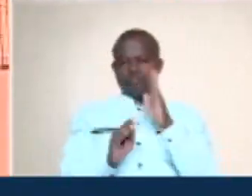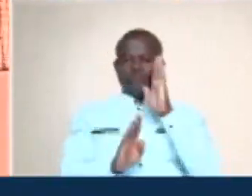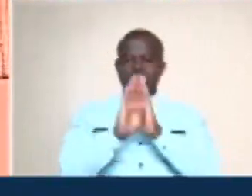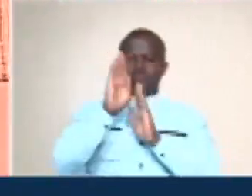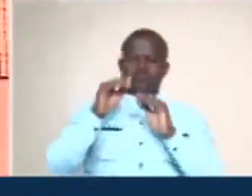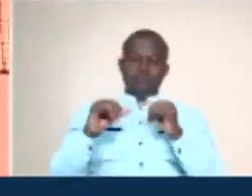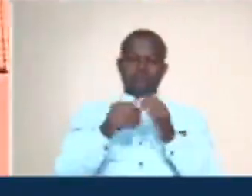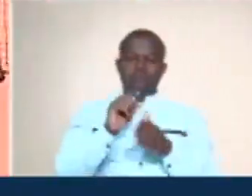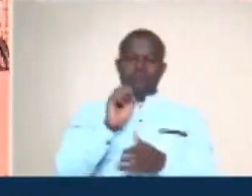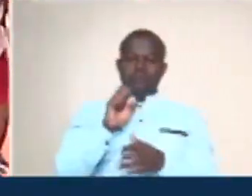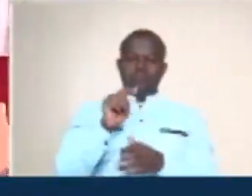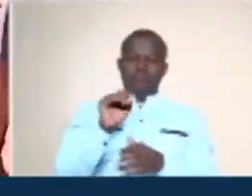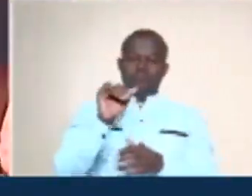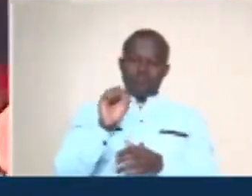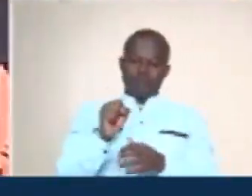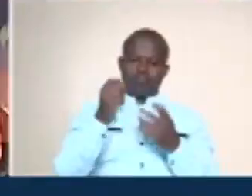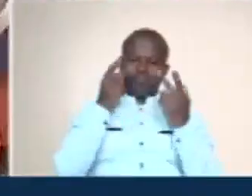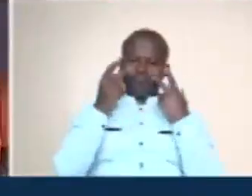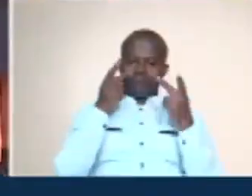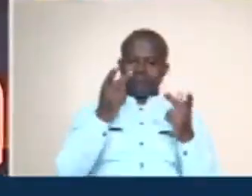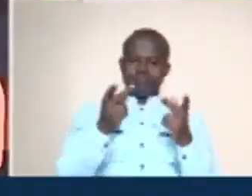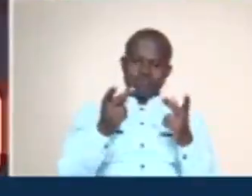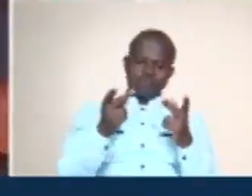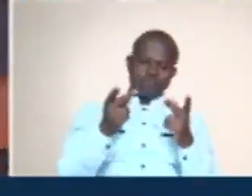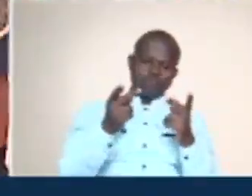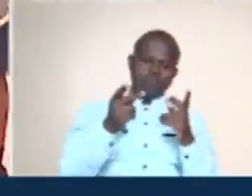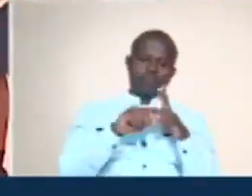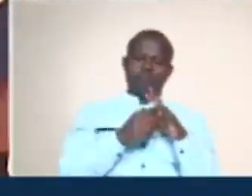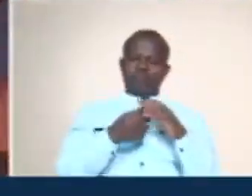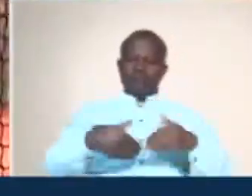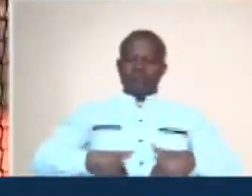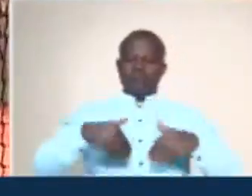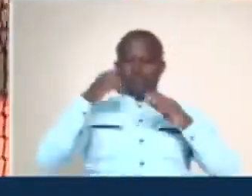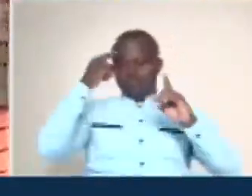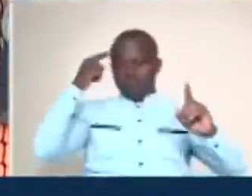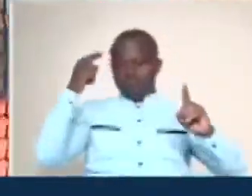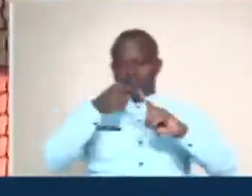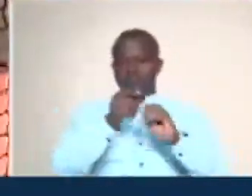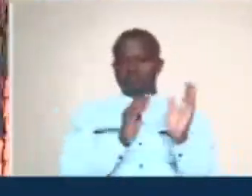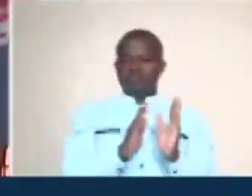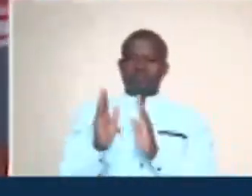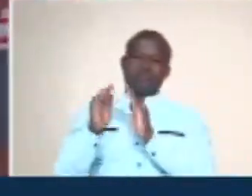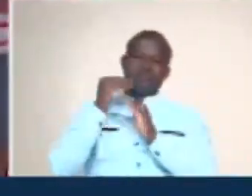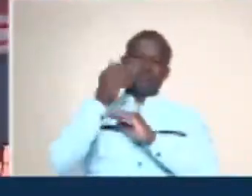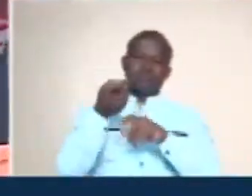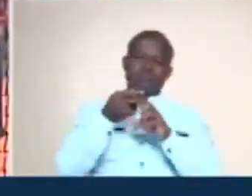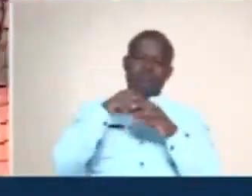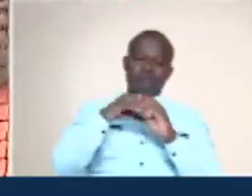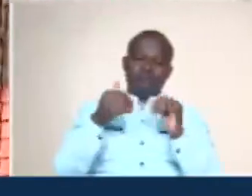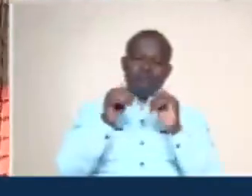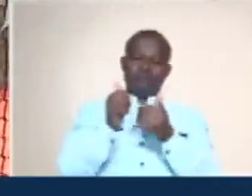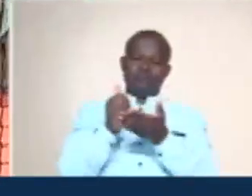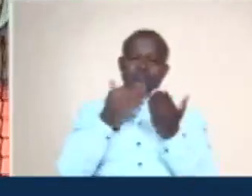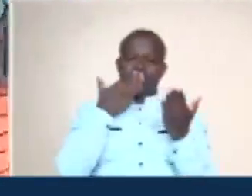imbere umukino wa tennis hari barebera mu bahereye mu bakiri bato hagamijwe kubategura bakazavamo bakinnyi b'uyu